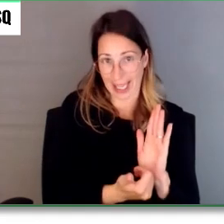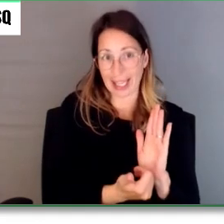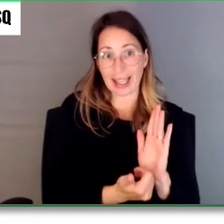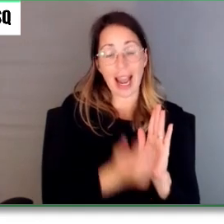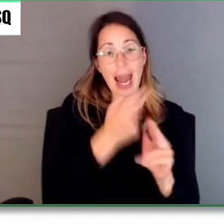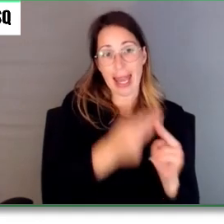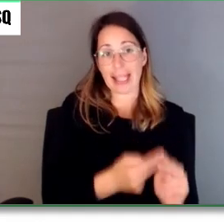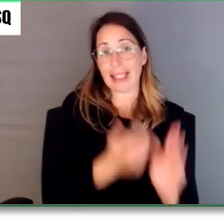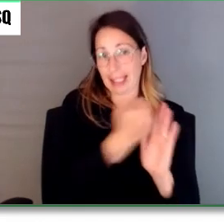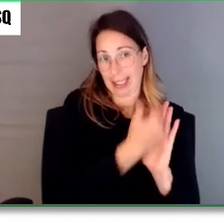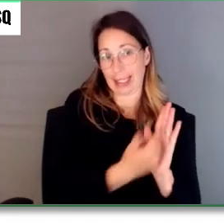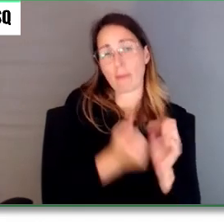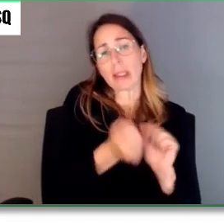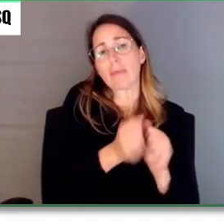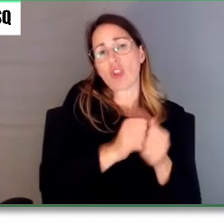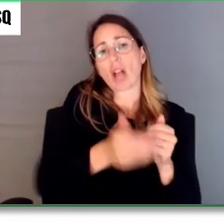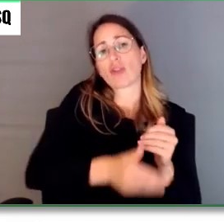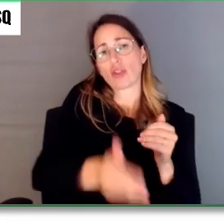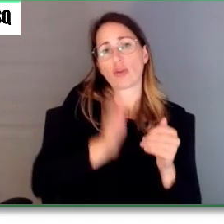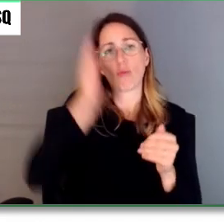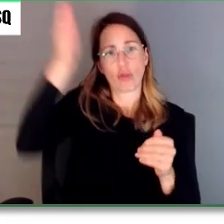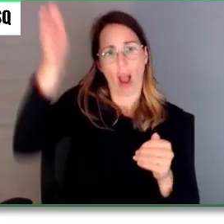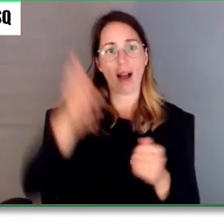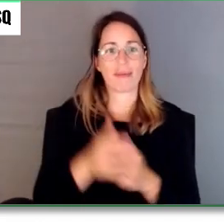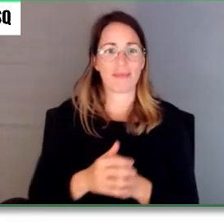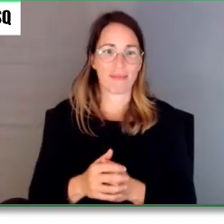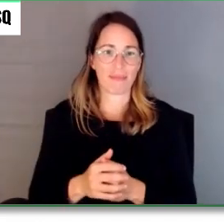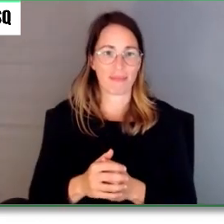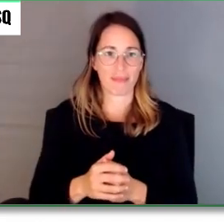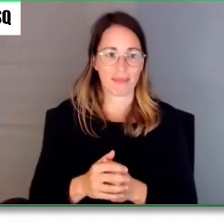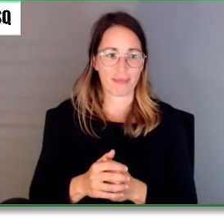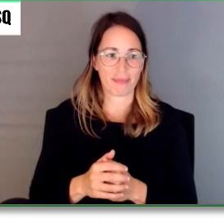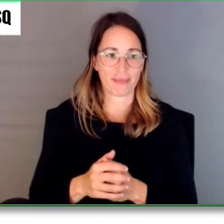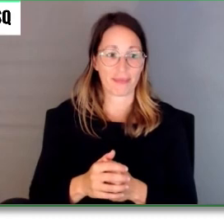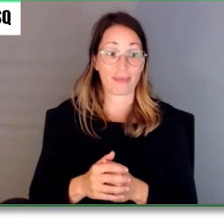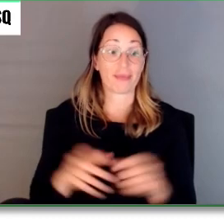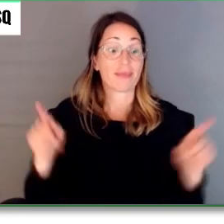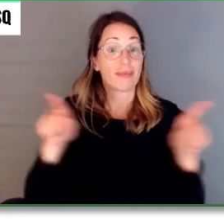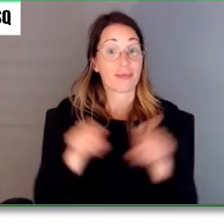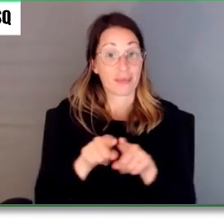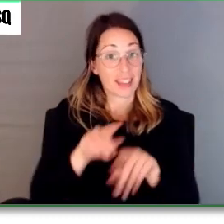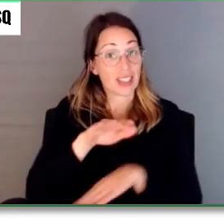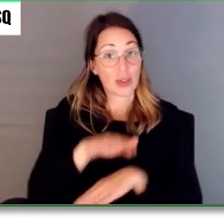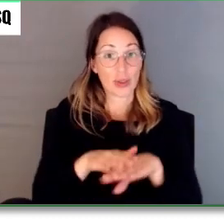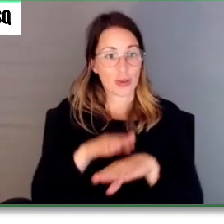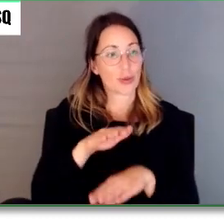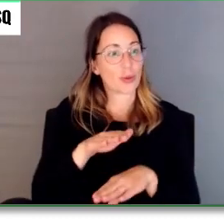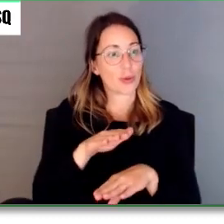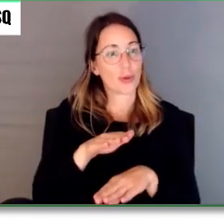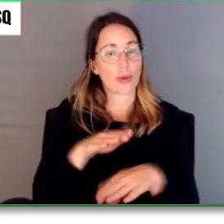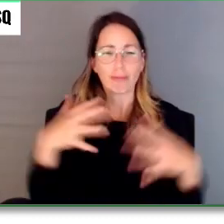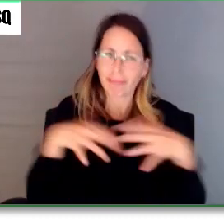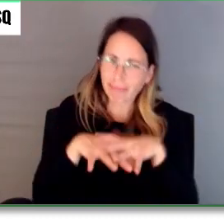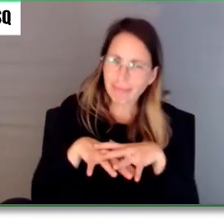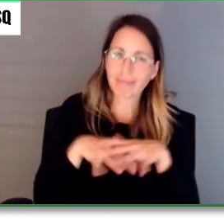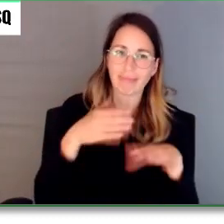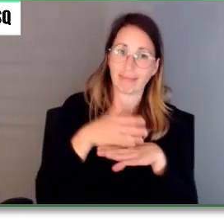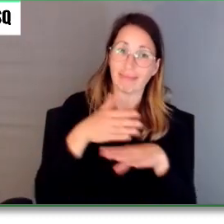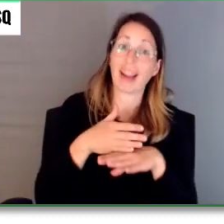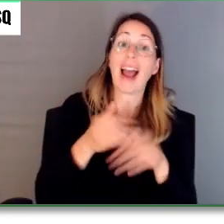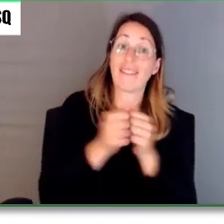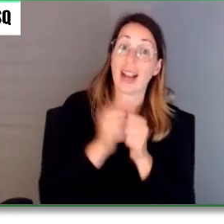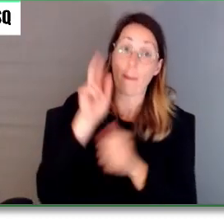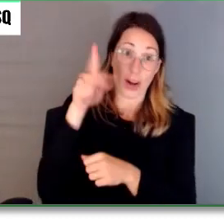l'avenir. Diapo suivante. Et ensuite, pour ce qui est d'imbriquer l'accessibilité dans les politiques de l'organisation, ses processus